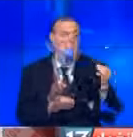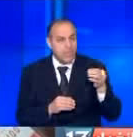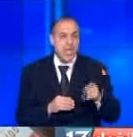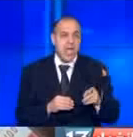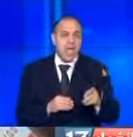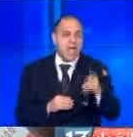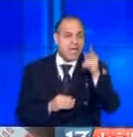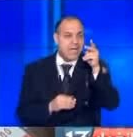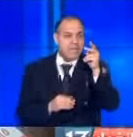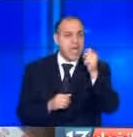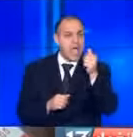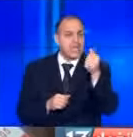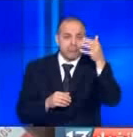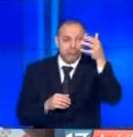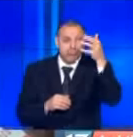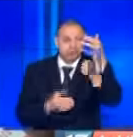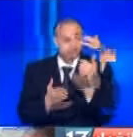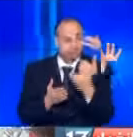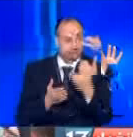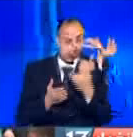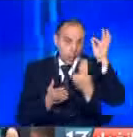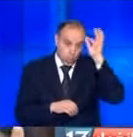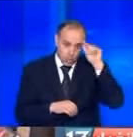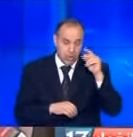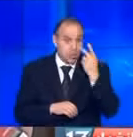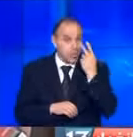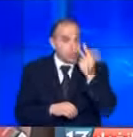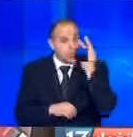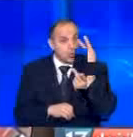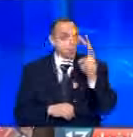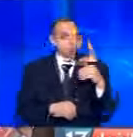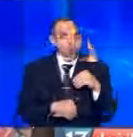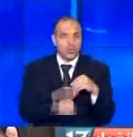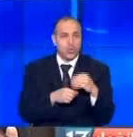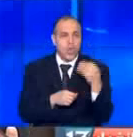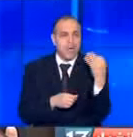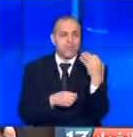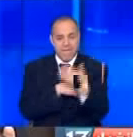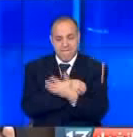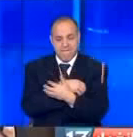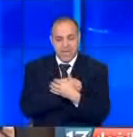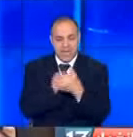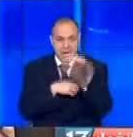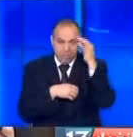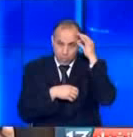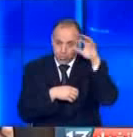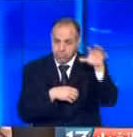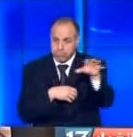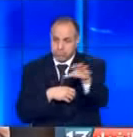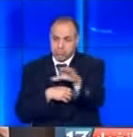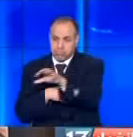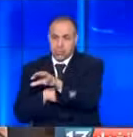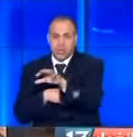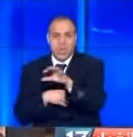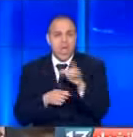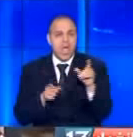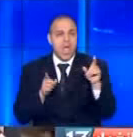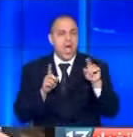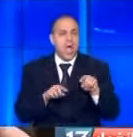التي طرحت خلال هذه الندوة. قطاع البنك التونسي يجب أن يهتم أيضا بحاجات جديدة للاندماج الاقتصادي